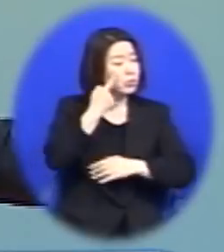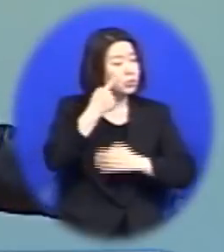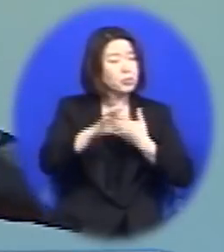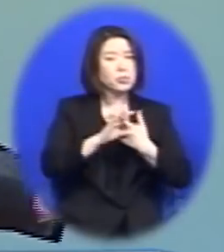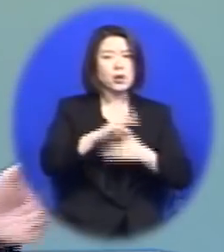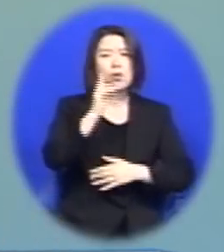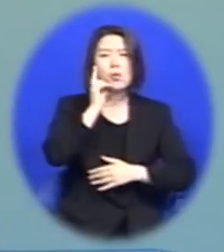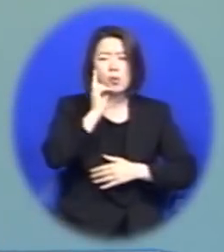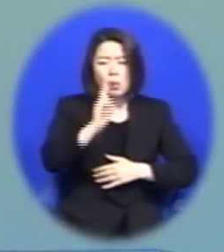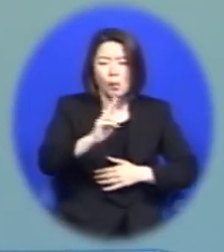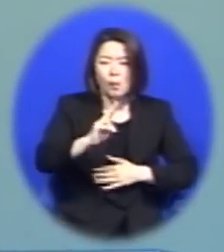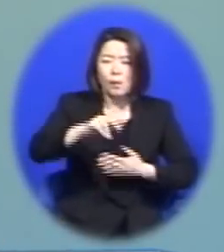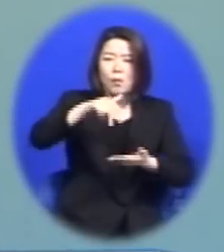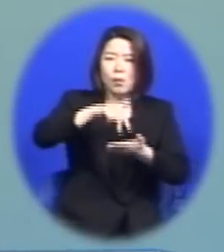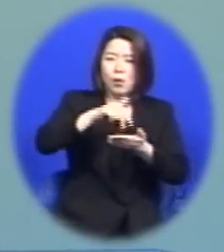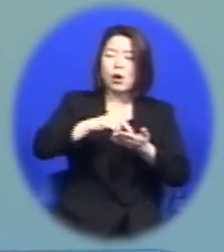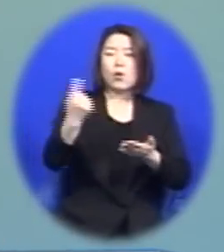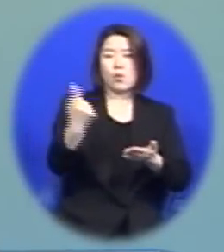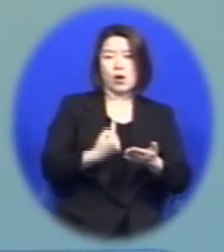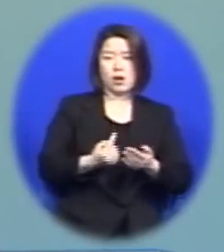심각해진 상태에서 오세요